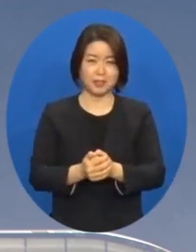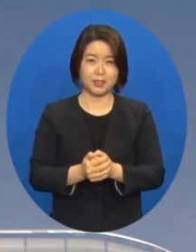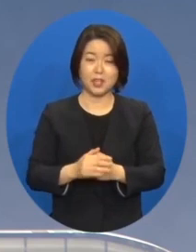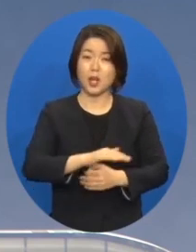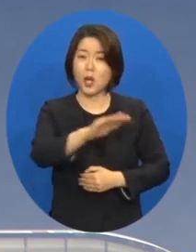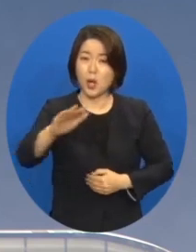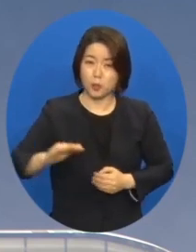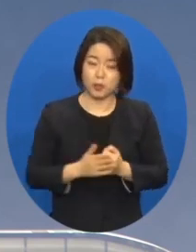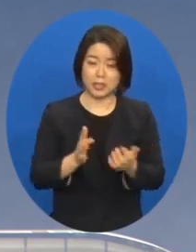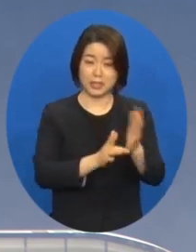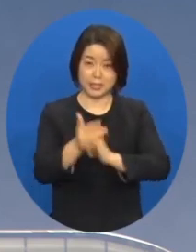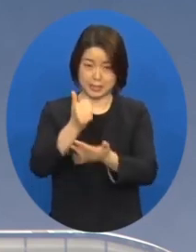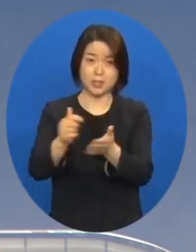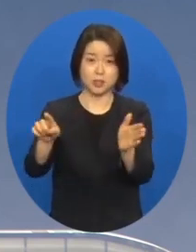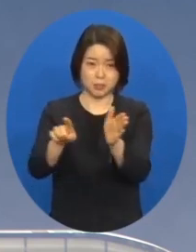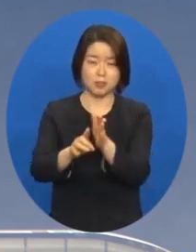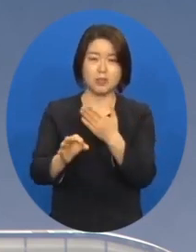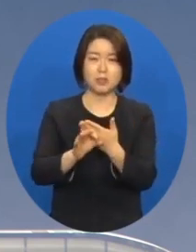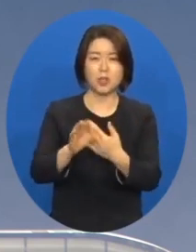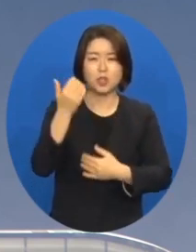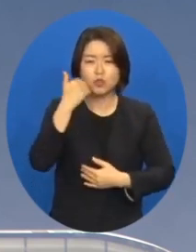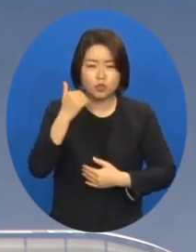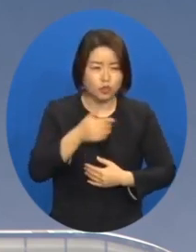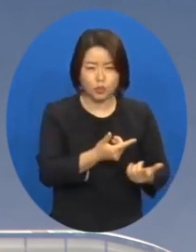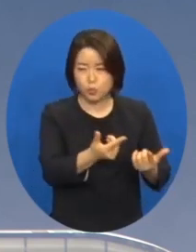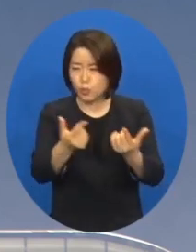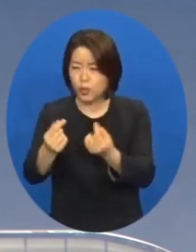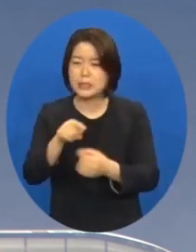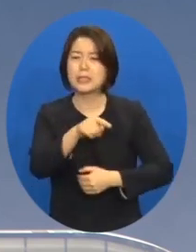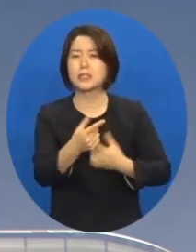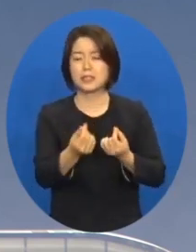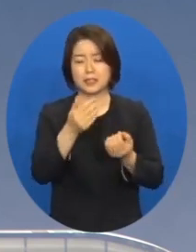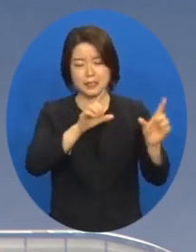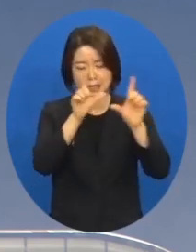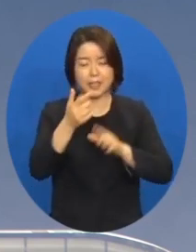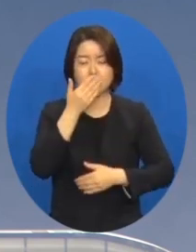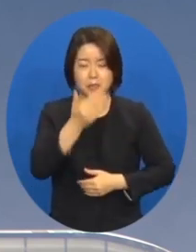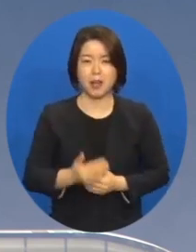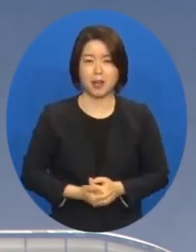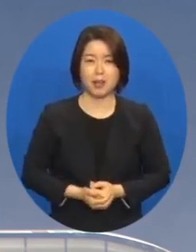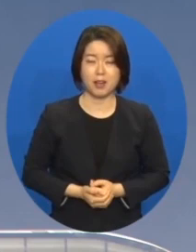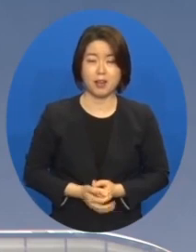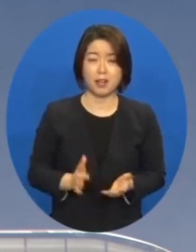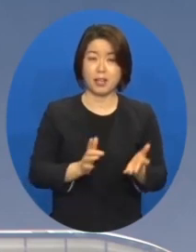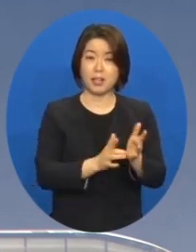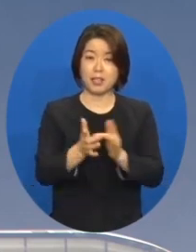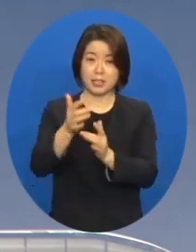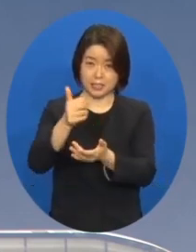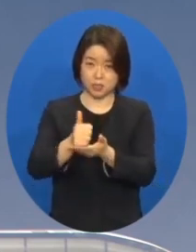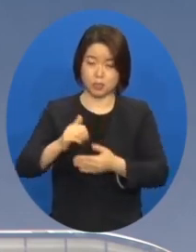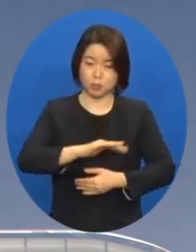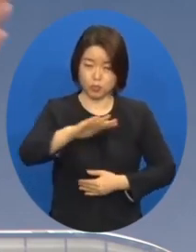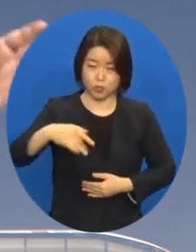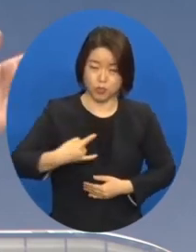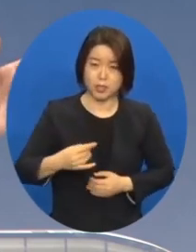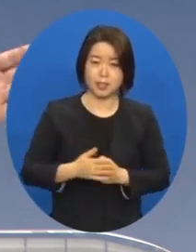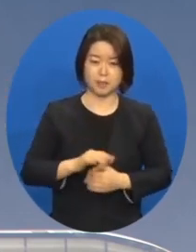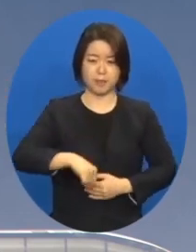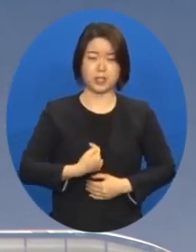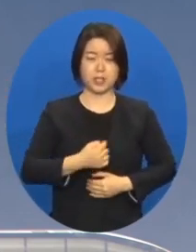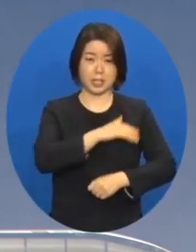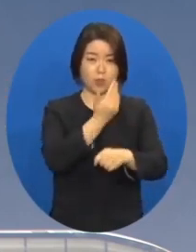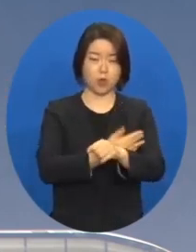우리가 예수를 믿으면 누구나 다 그렇게 살 수 있습니다. 예수님은 우리에게 자기 권리를 다